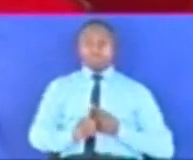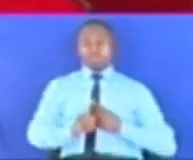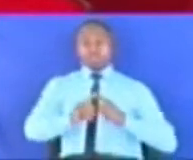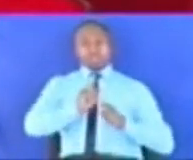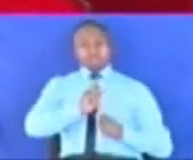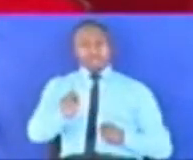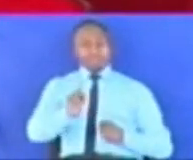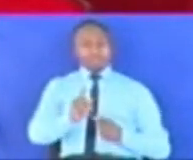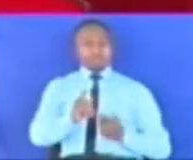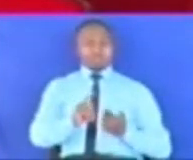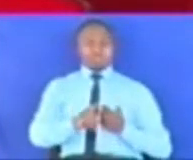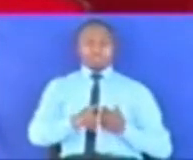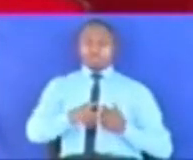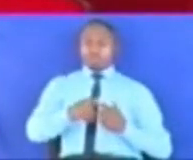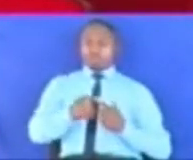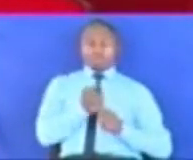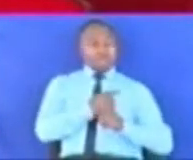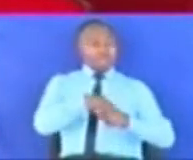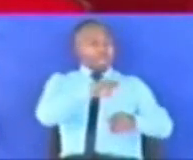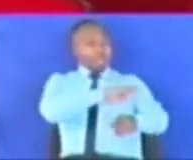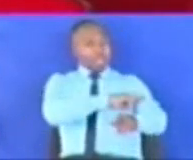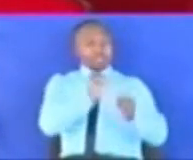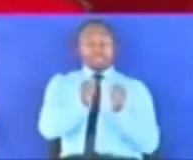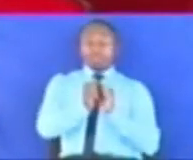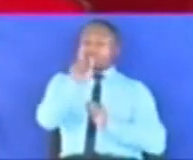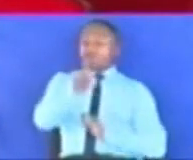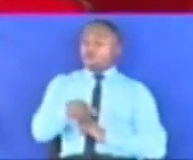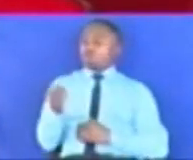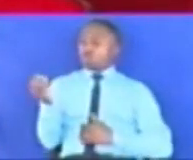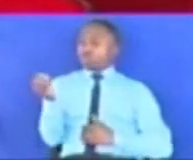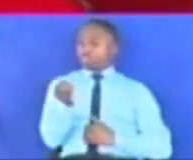unapokuwa na upungufu wa rasilimali watu,